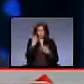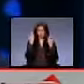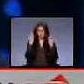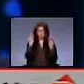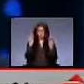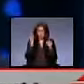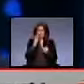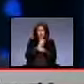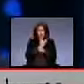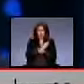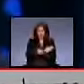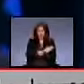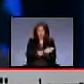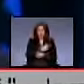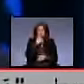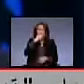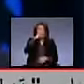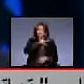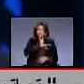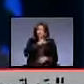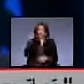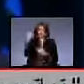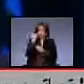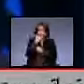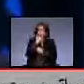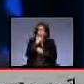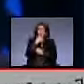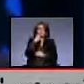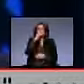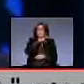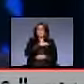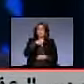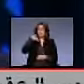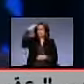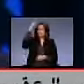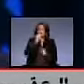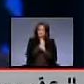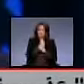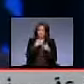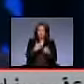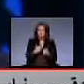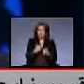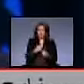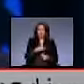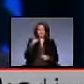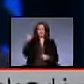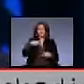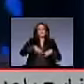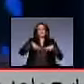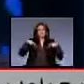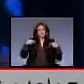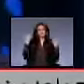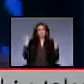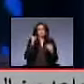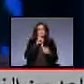رب يبقى تعبك جيب فايده، يا رب يبقى الزرعه اللي انت زرعتيها وانت صغيره تبقي فرحانة بيها. يا